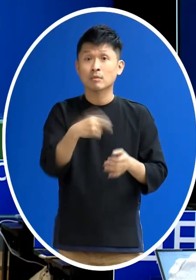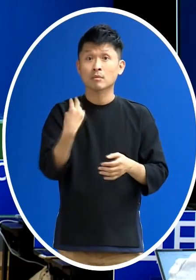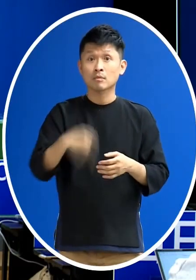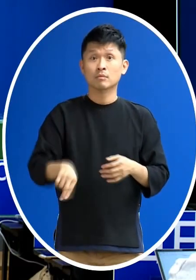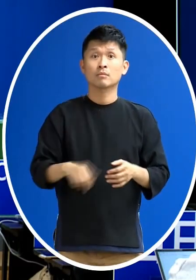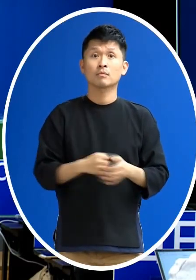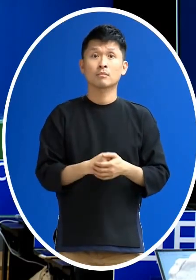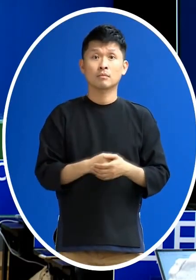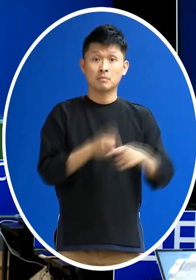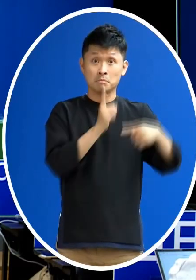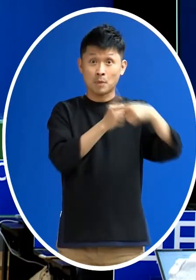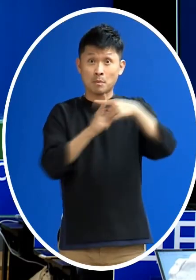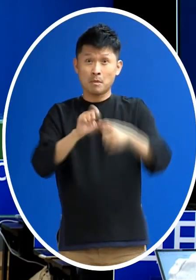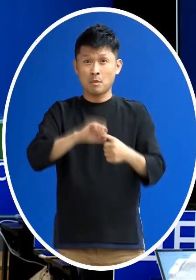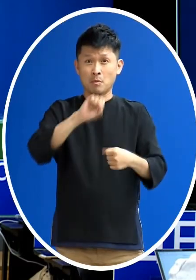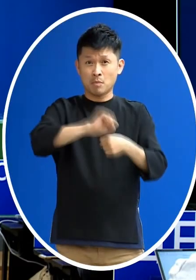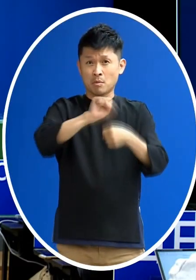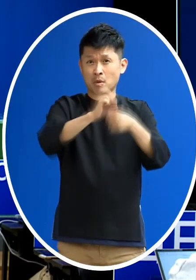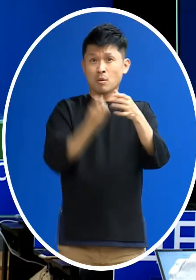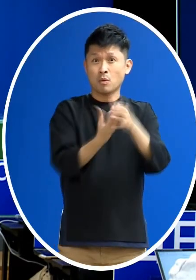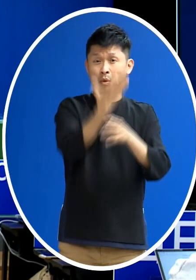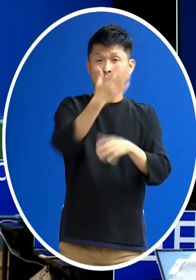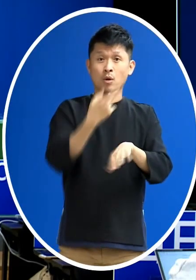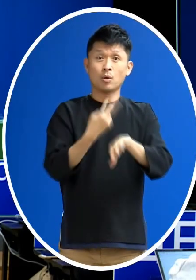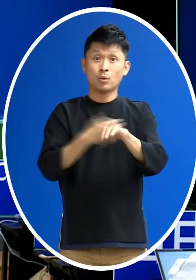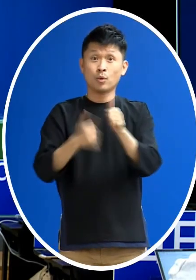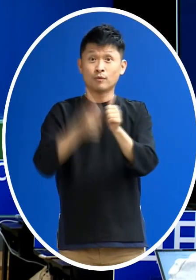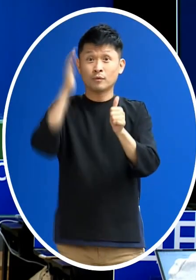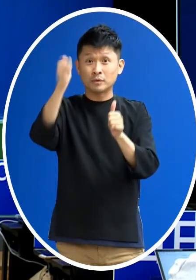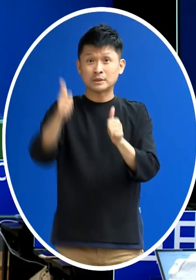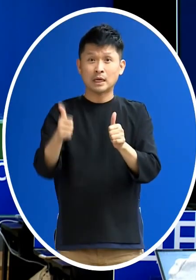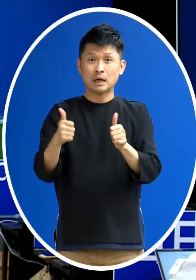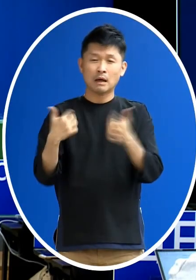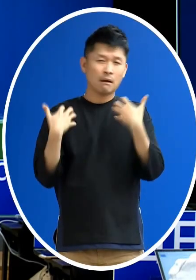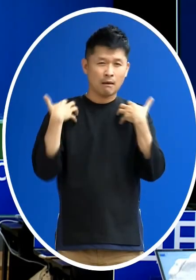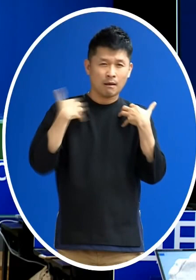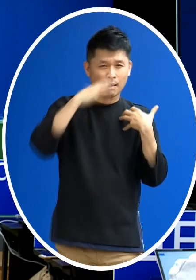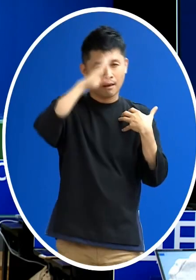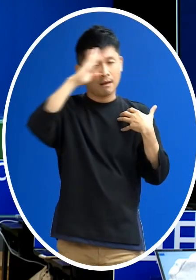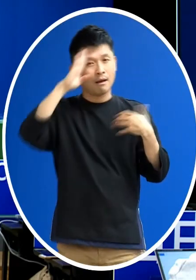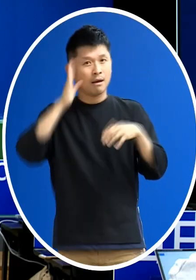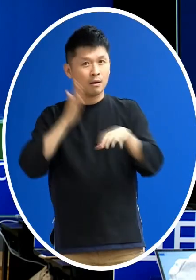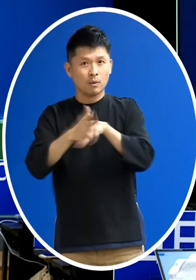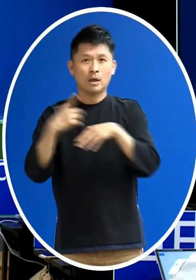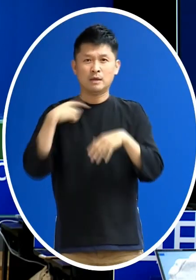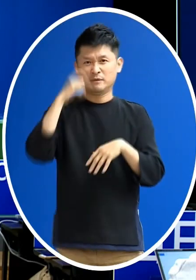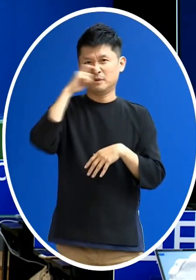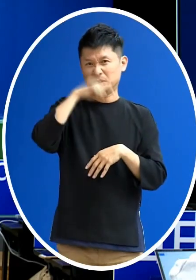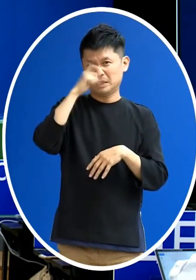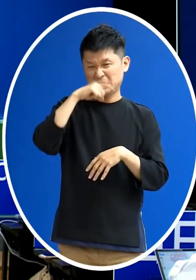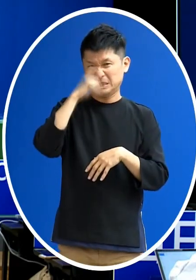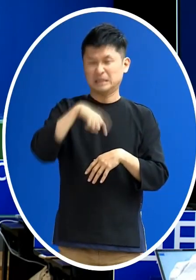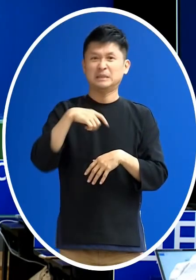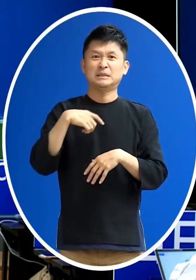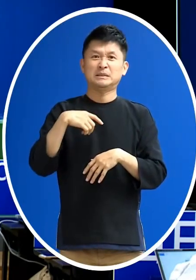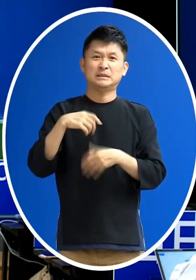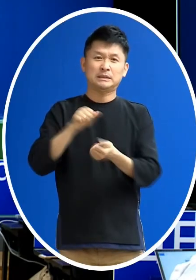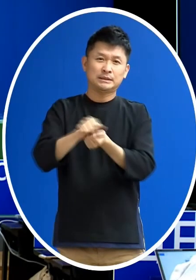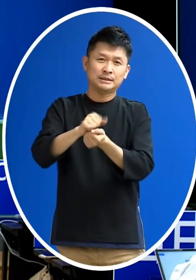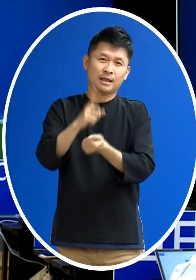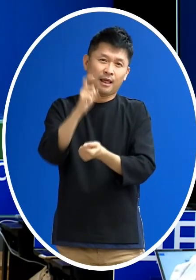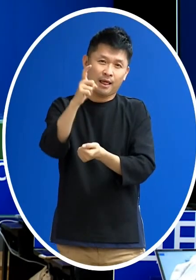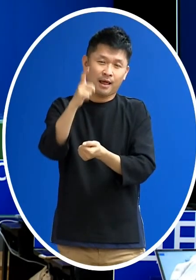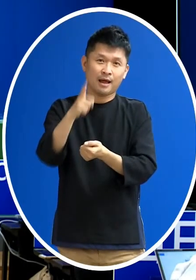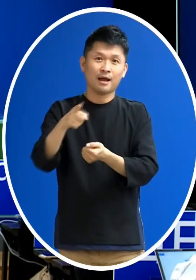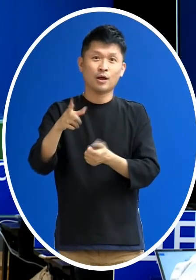最近病例攀升，大家非常辛苦啊。罗富忙到没有时间洗衣服，这部分团购达人四八六说要送洗衣机，不晓得罗富可以帮